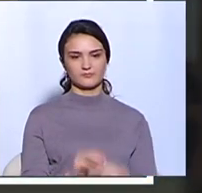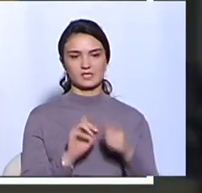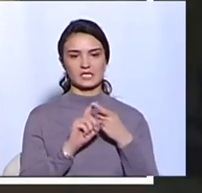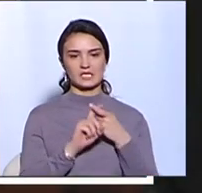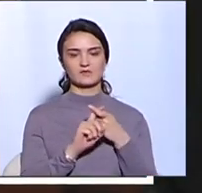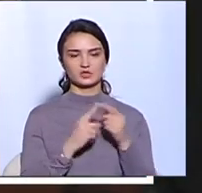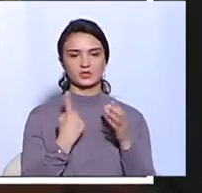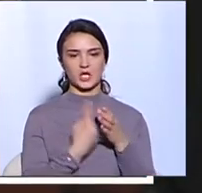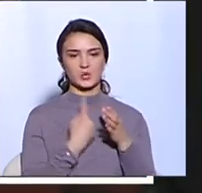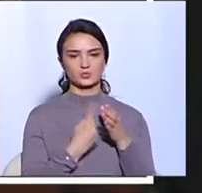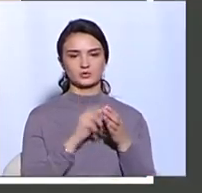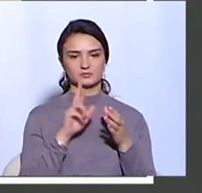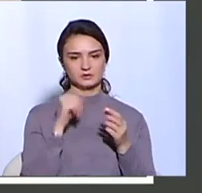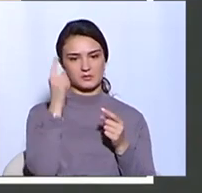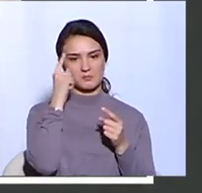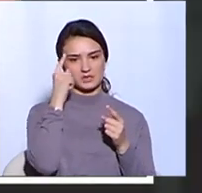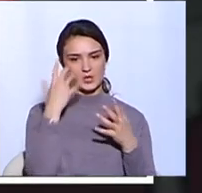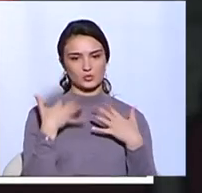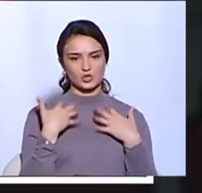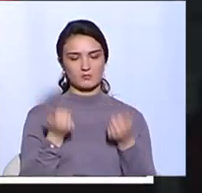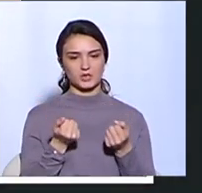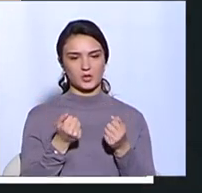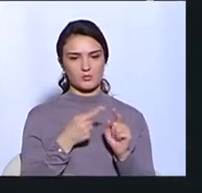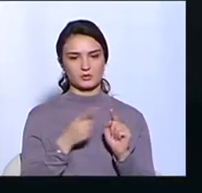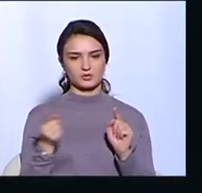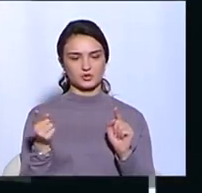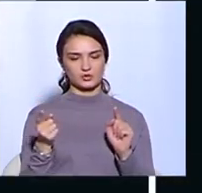კავშირი აუტიზმსა და მენტალურ ჯანმრთელობას შორის.